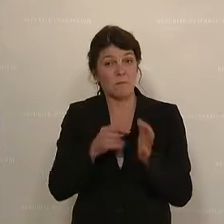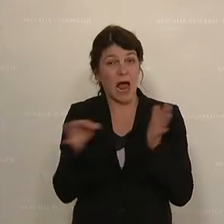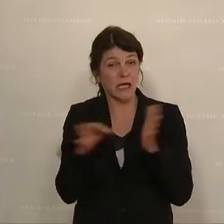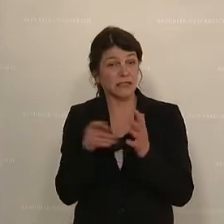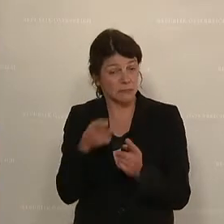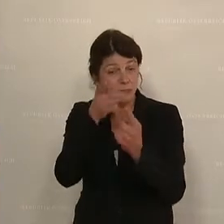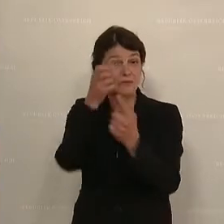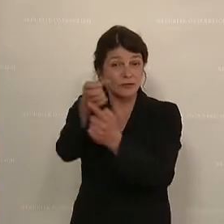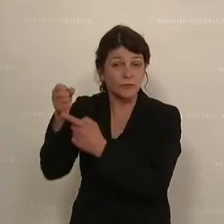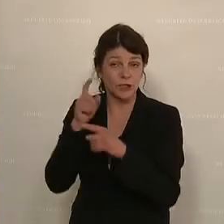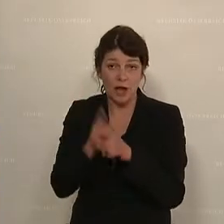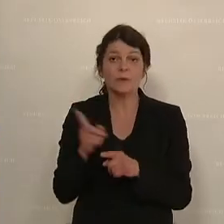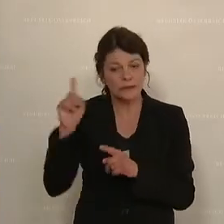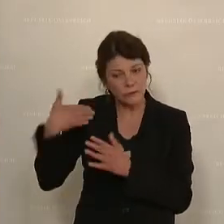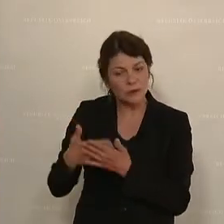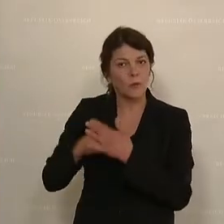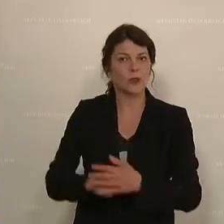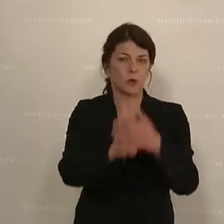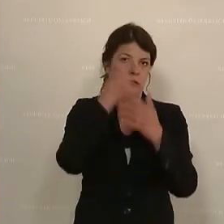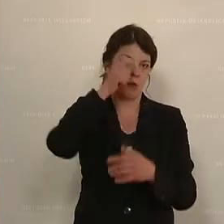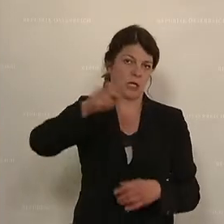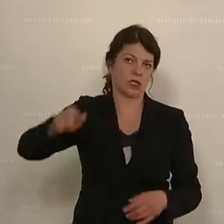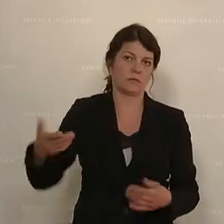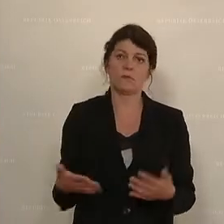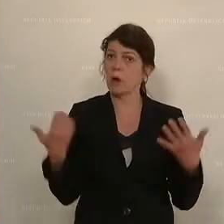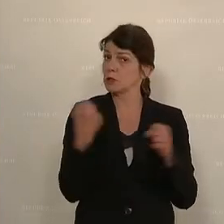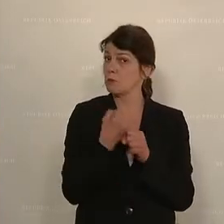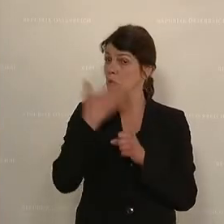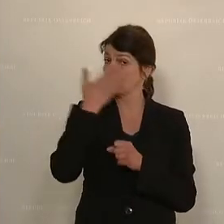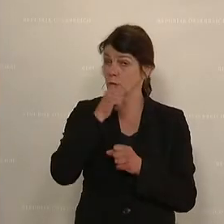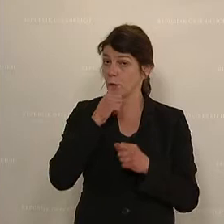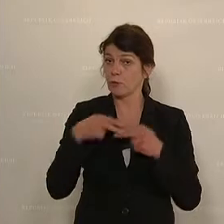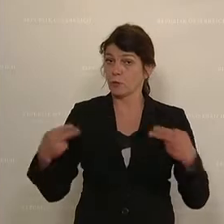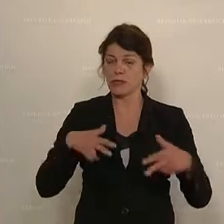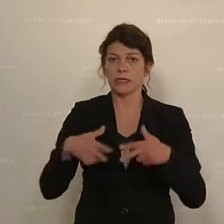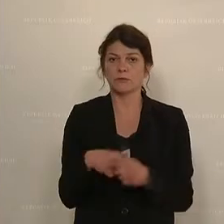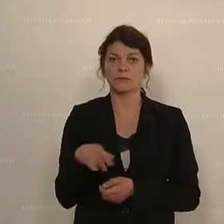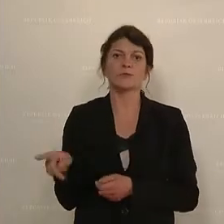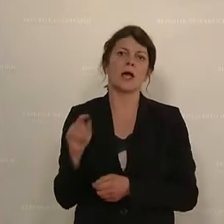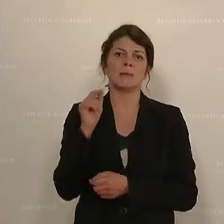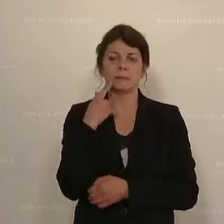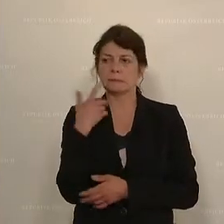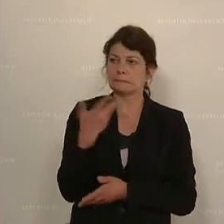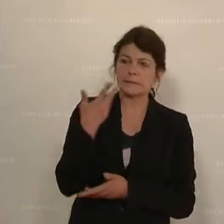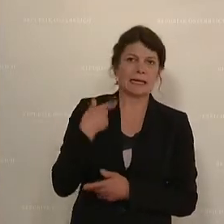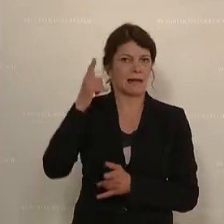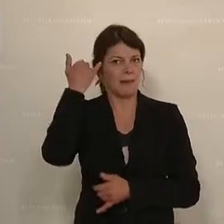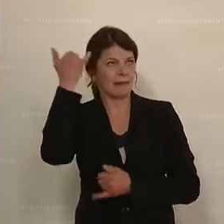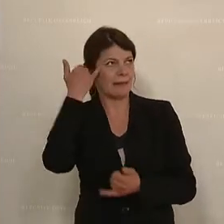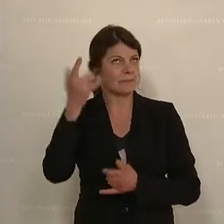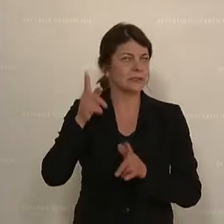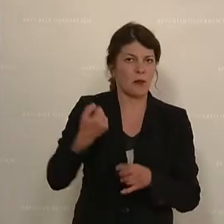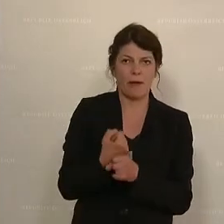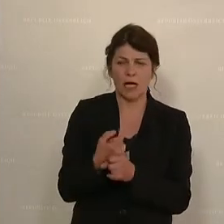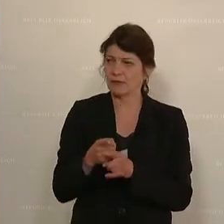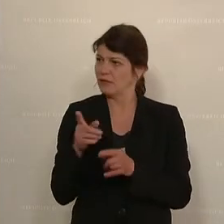unterstützt. Was macht die schwarz-grüne Bundesregierung? Sie wirkt ein bisschen ideenlos und hilflos.